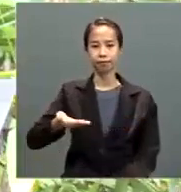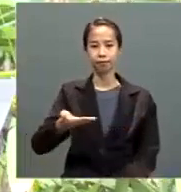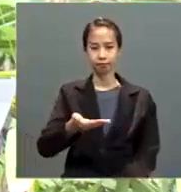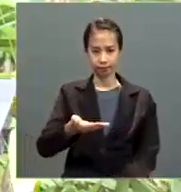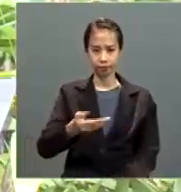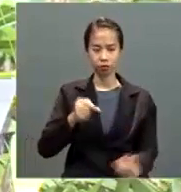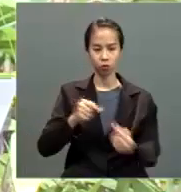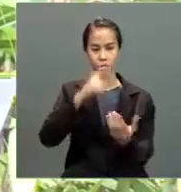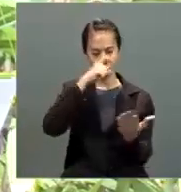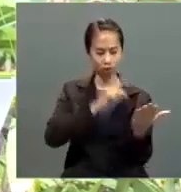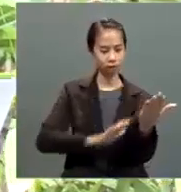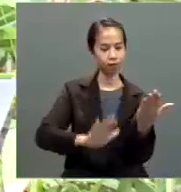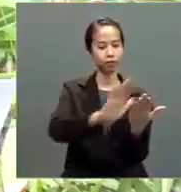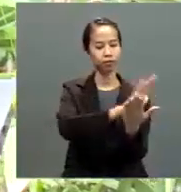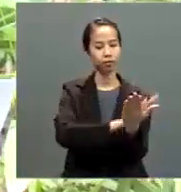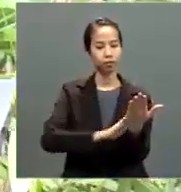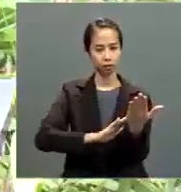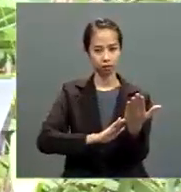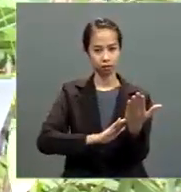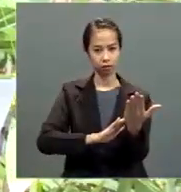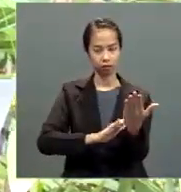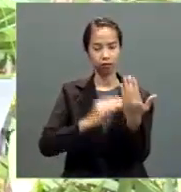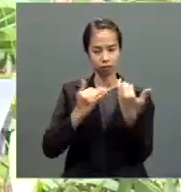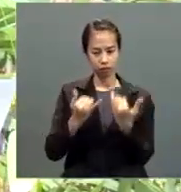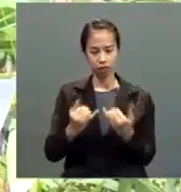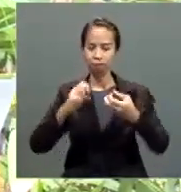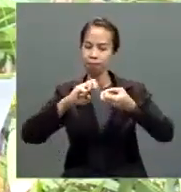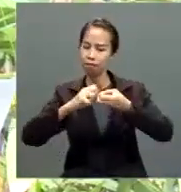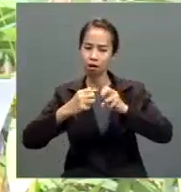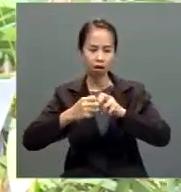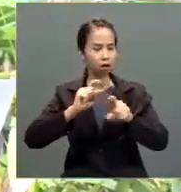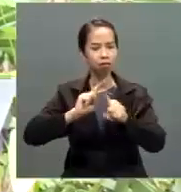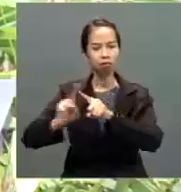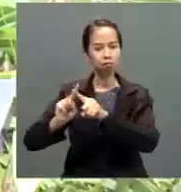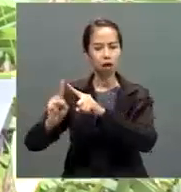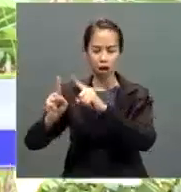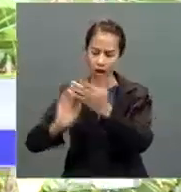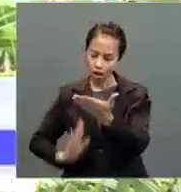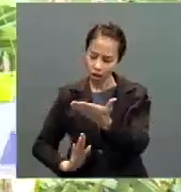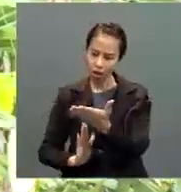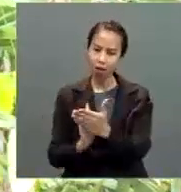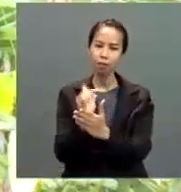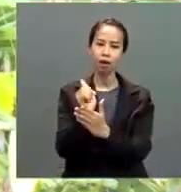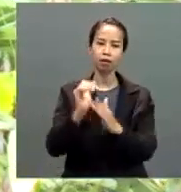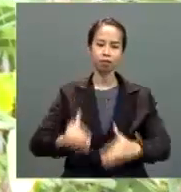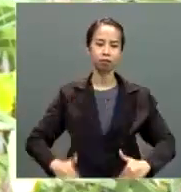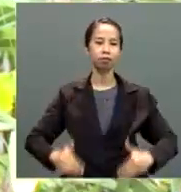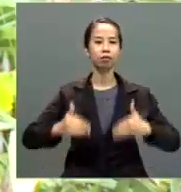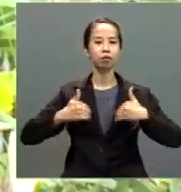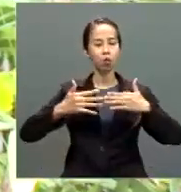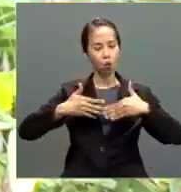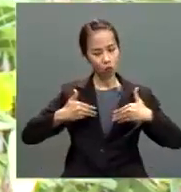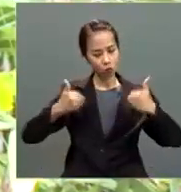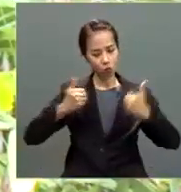ยามประเทศนี้จงเป็นผู้ที่ผ่านพ้นวิกฤตในครั้งนี้อยู่ดีมีสุขที่ป่วยไ